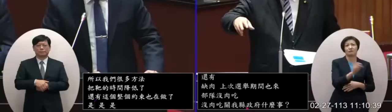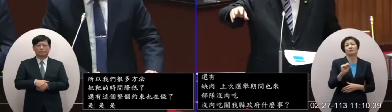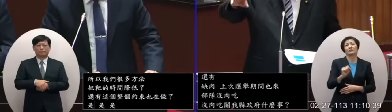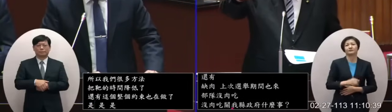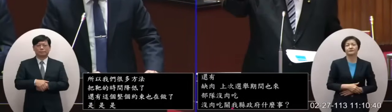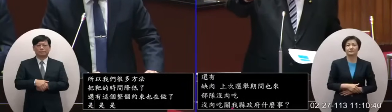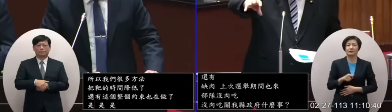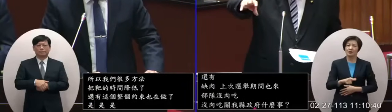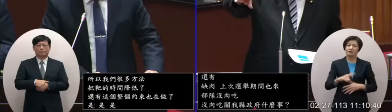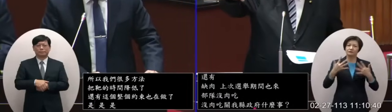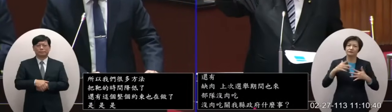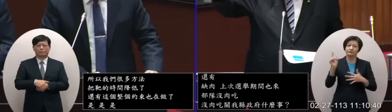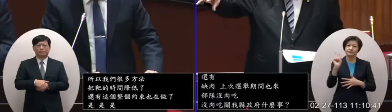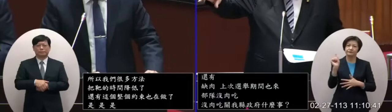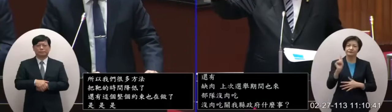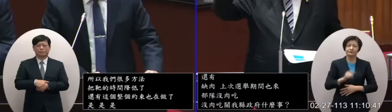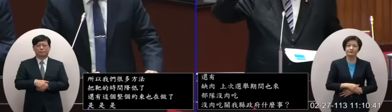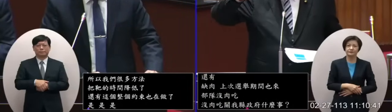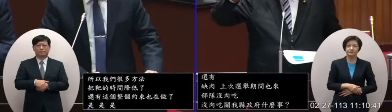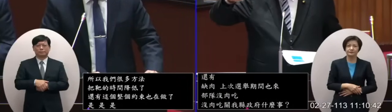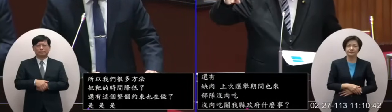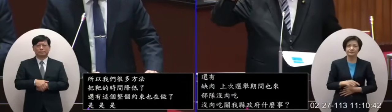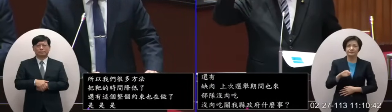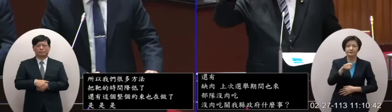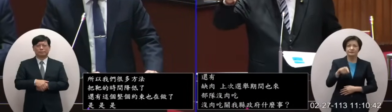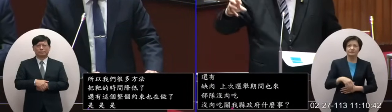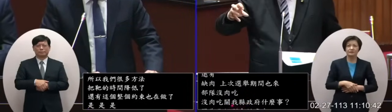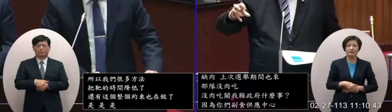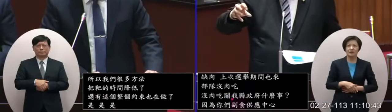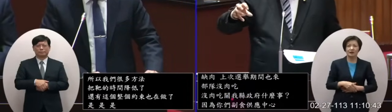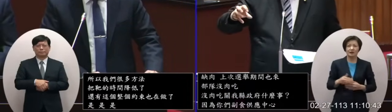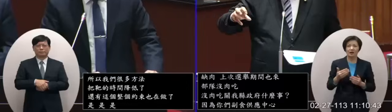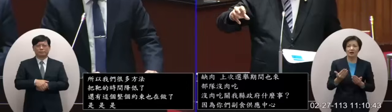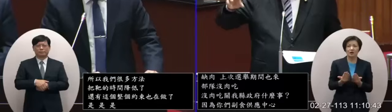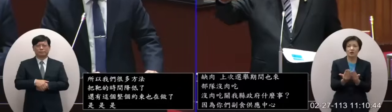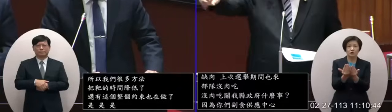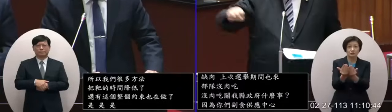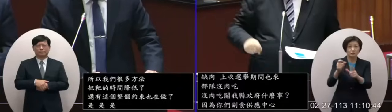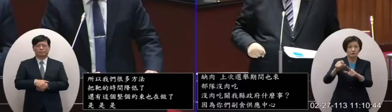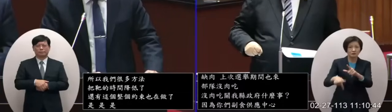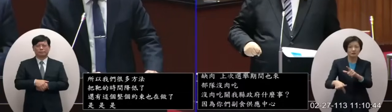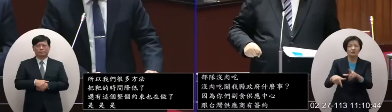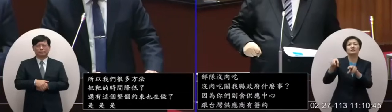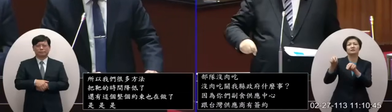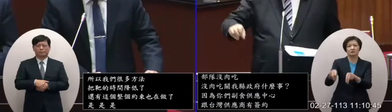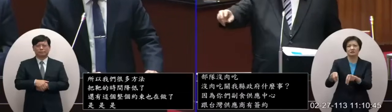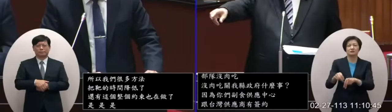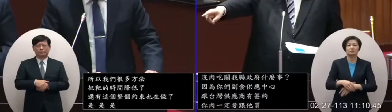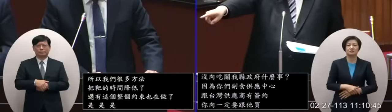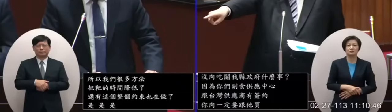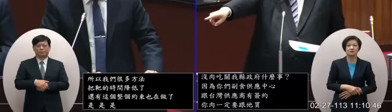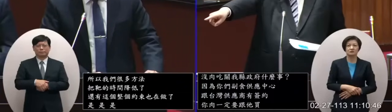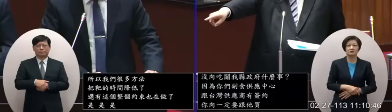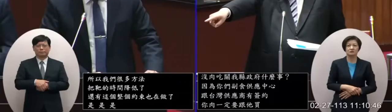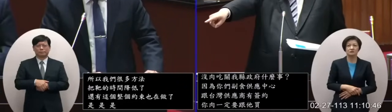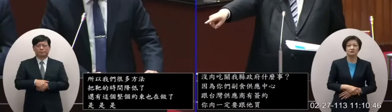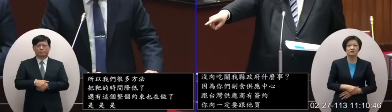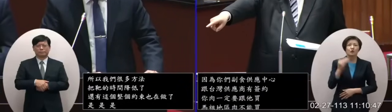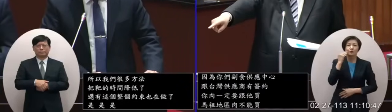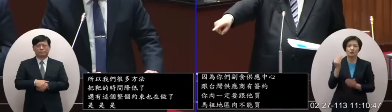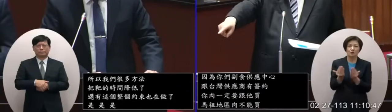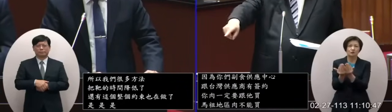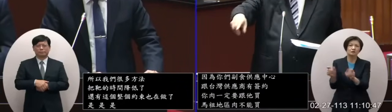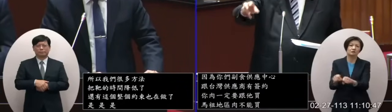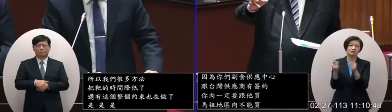来了，你们有跟那个航商啊，开船的、公司有签约嘛，他船正好坏掉